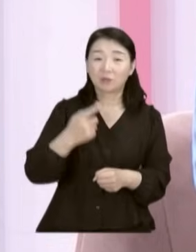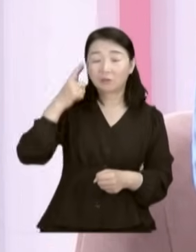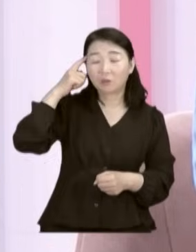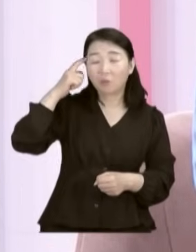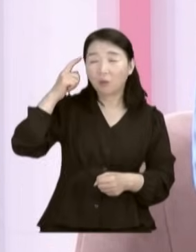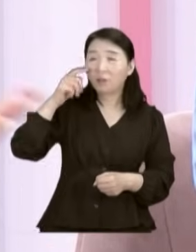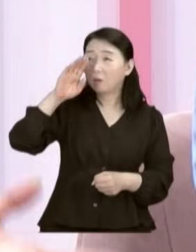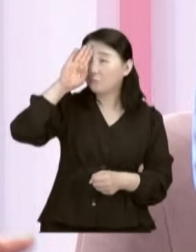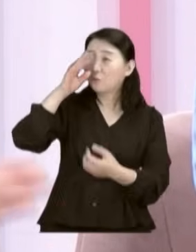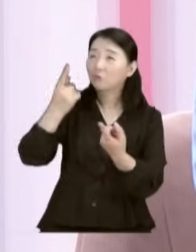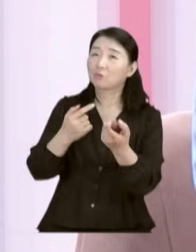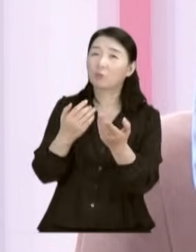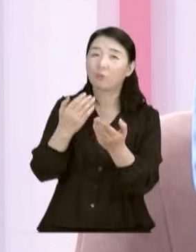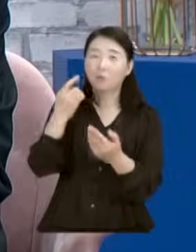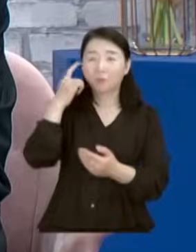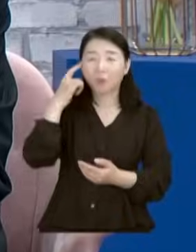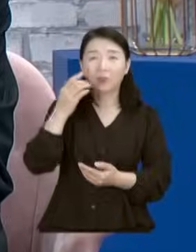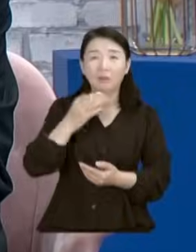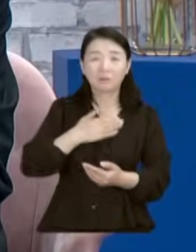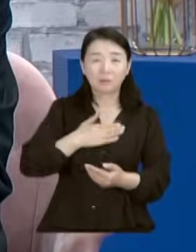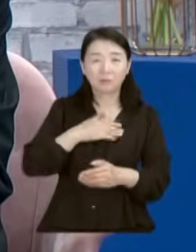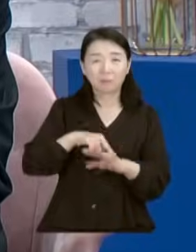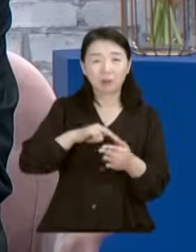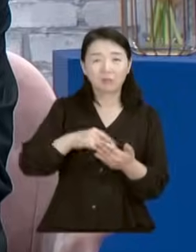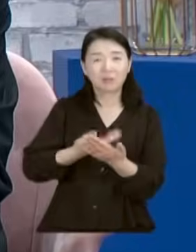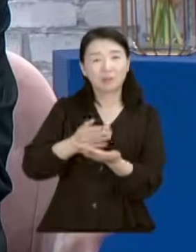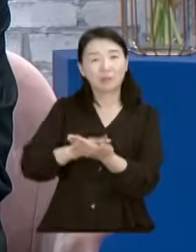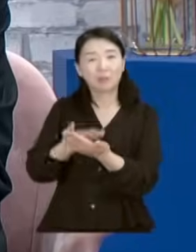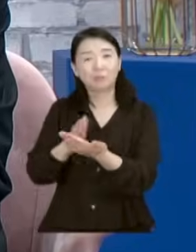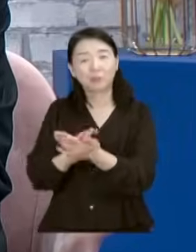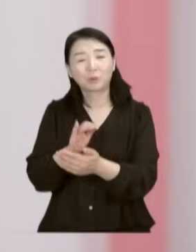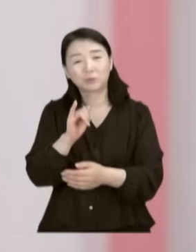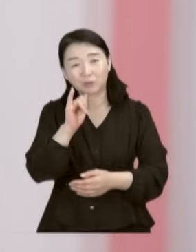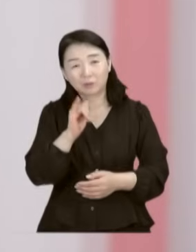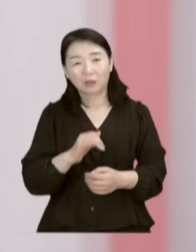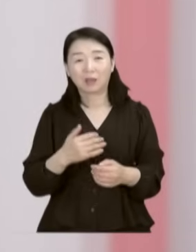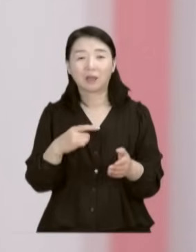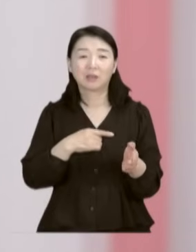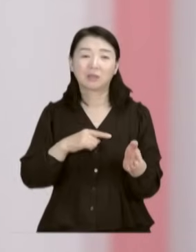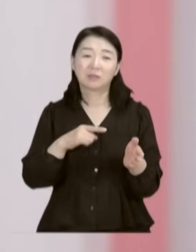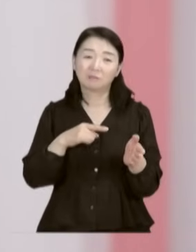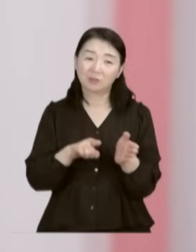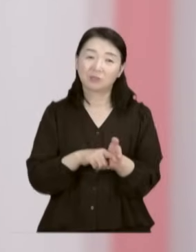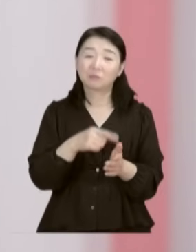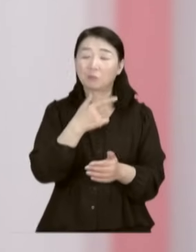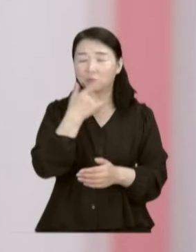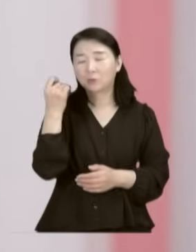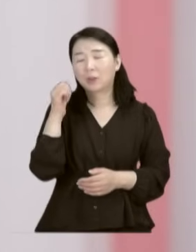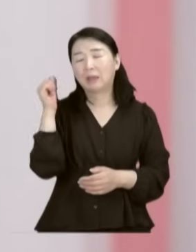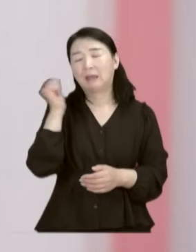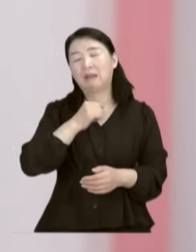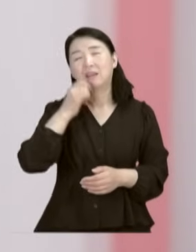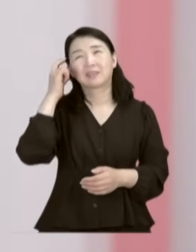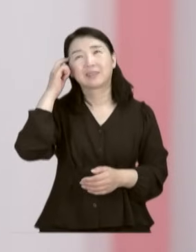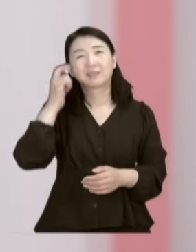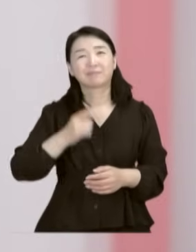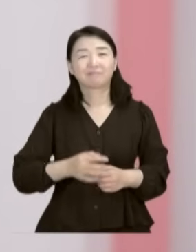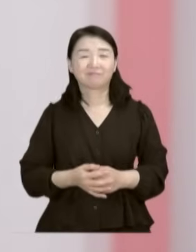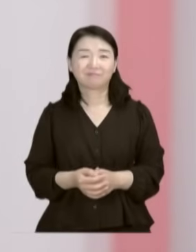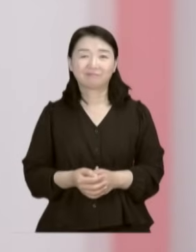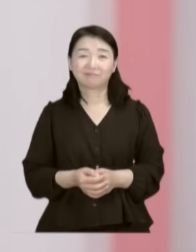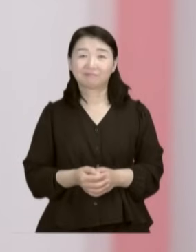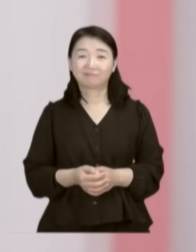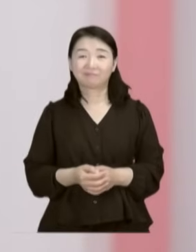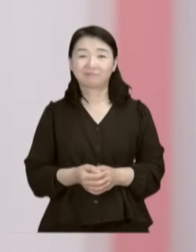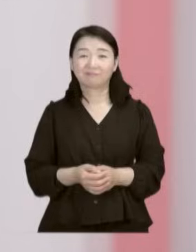저희에게 이렇게 이게 하루에도 12번씩 왔다 갔다 하는 제 모습을 보면서 아 내 믿음이 이렇게 부족했나라는 생각도